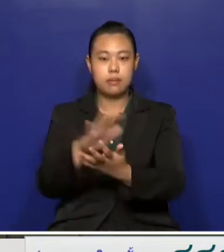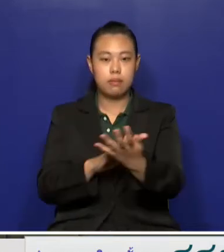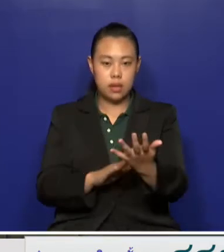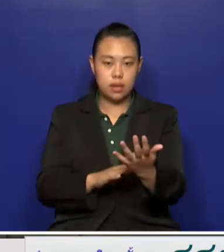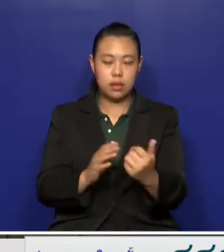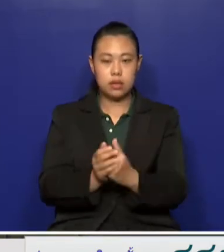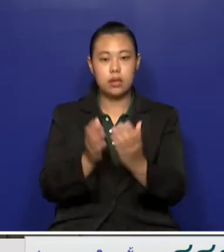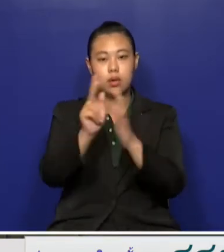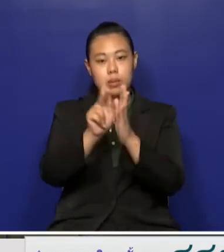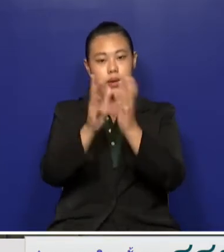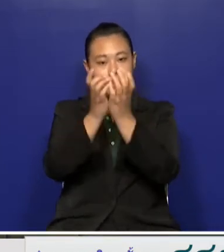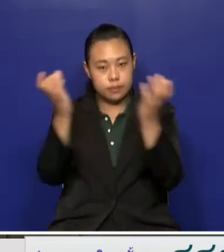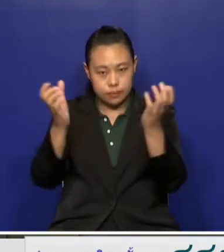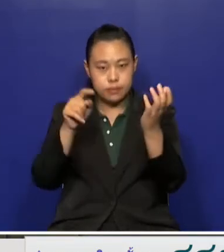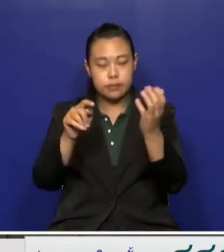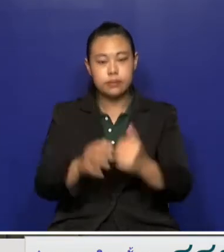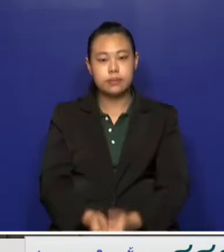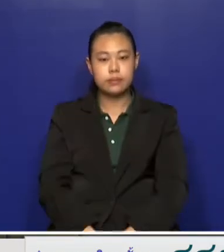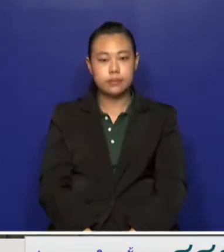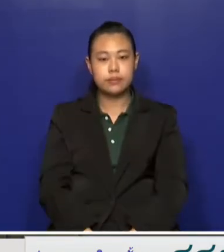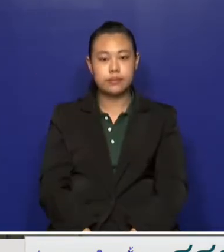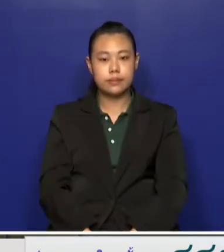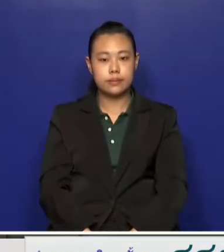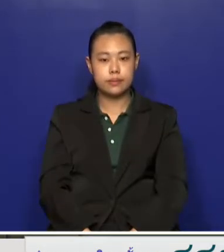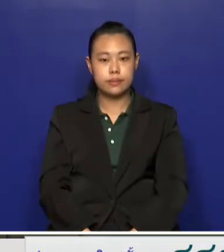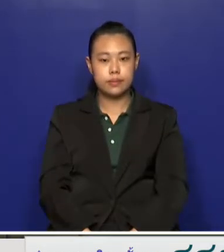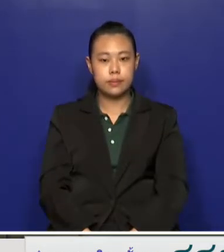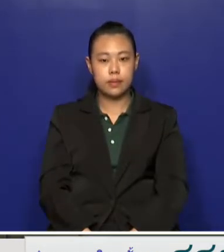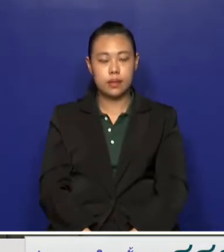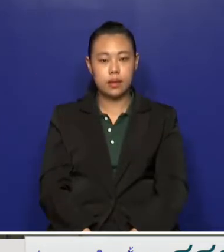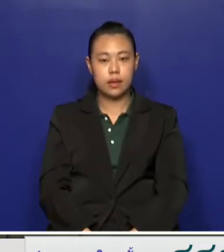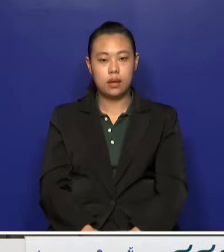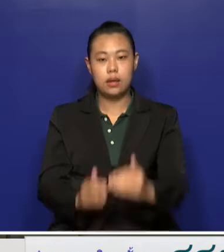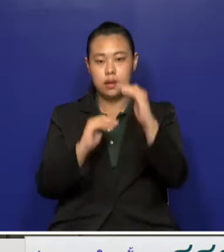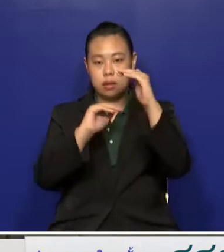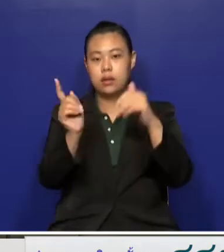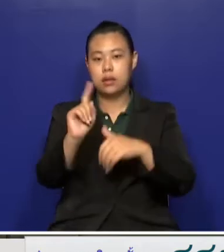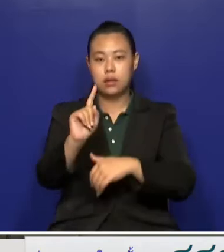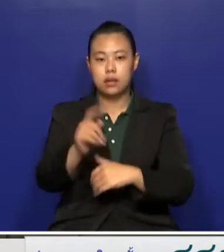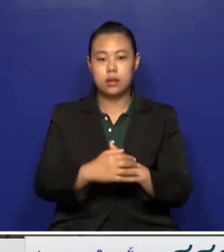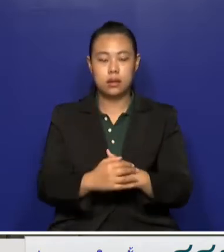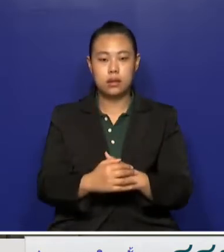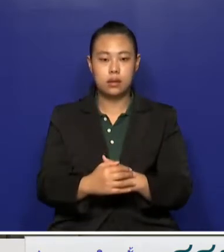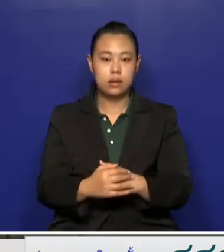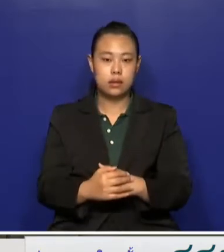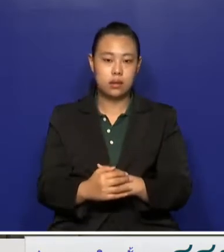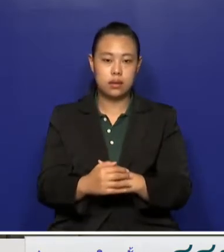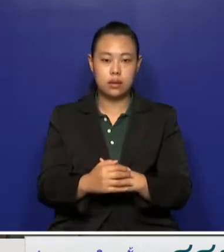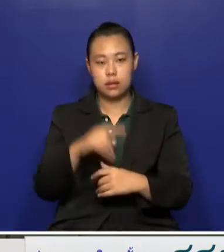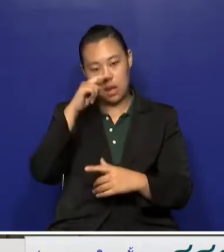มนูญนะครับที่ระบุไว้ว่าจะต้องมีการปฏิรูปประเ